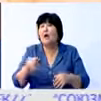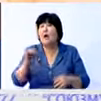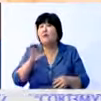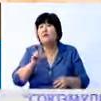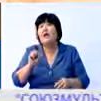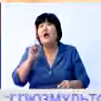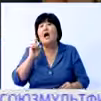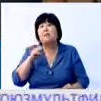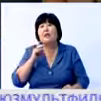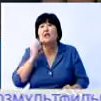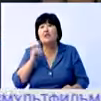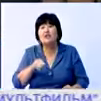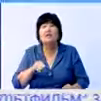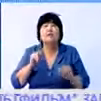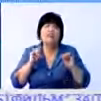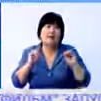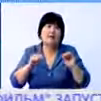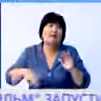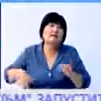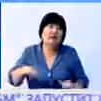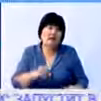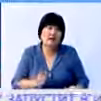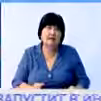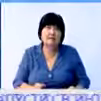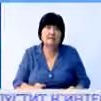Ахмешет Адалдық Алана.